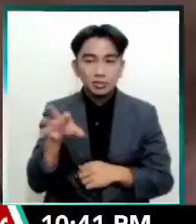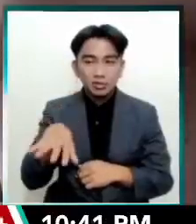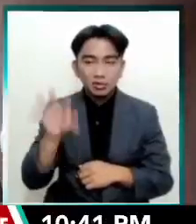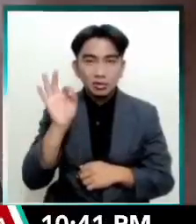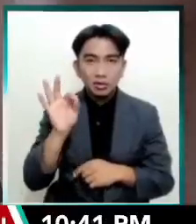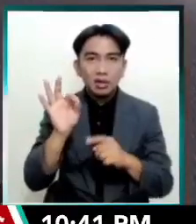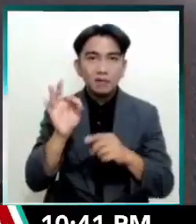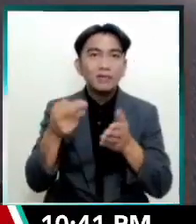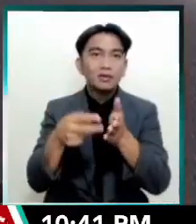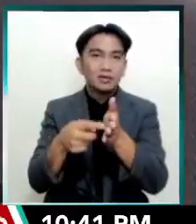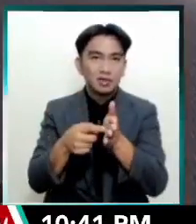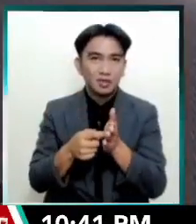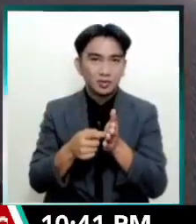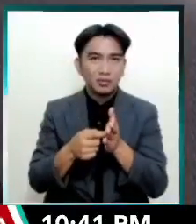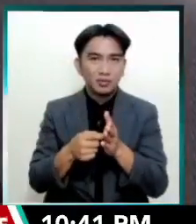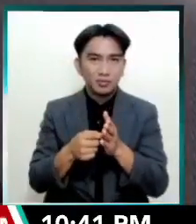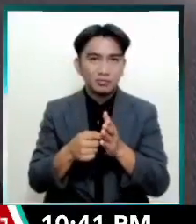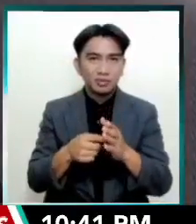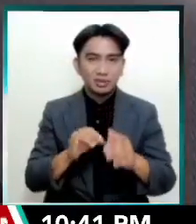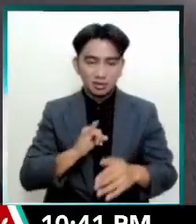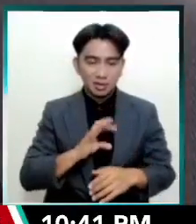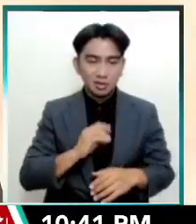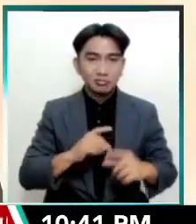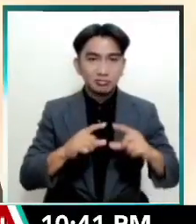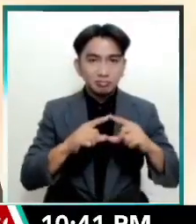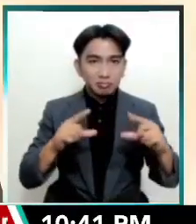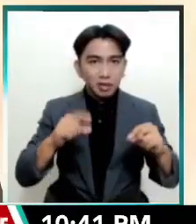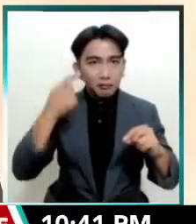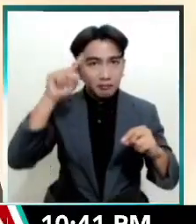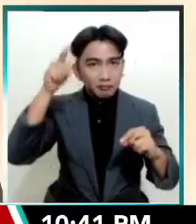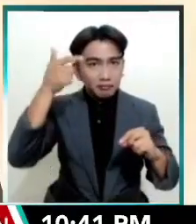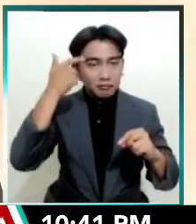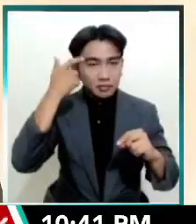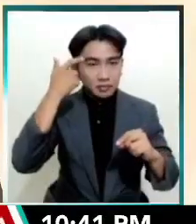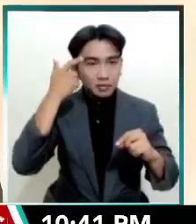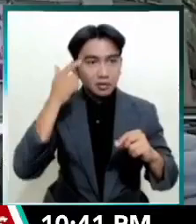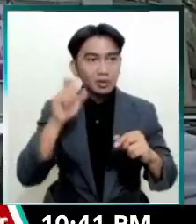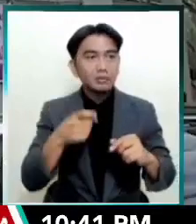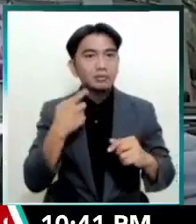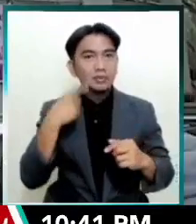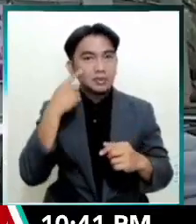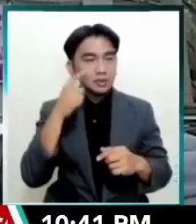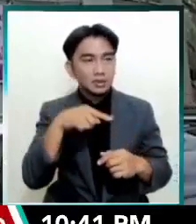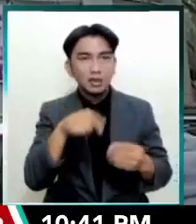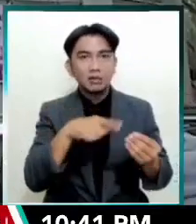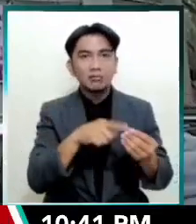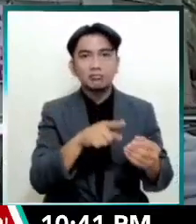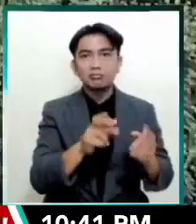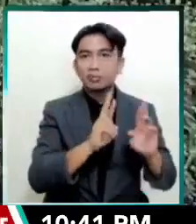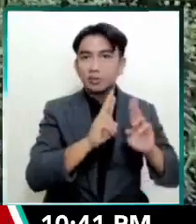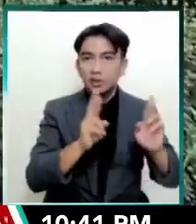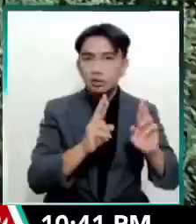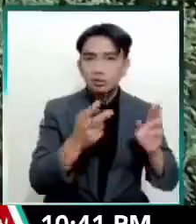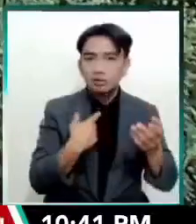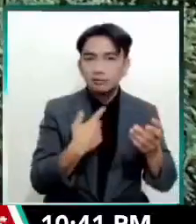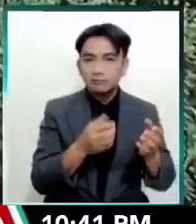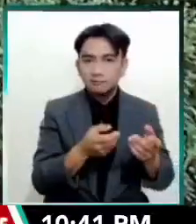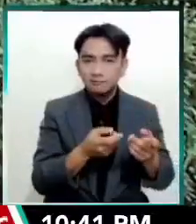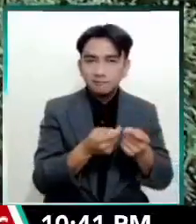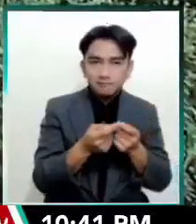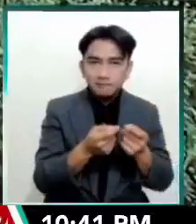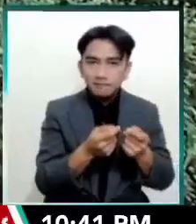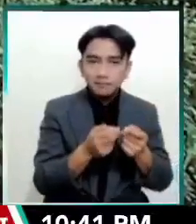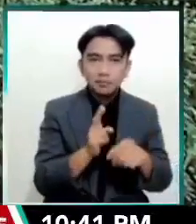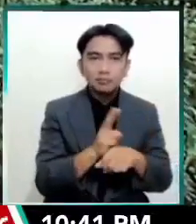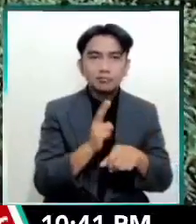na government ID. Tinitingnan din nila ang digital literacy. Ayon sa DICT, sa Lunes, pagpupulungan nila ang hiling